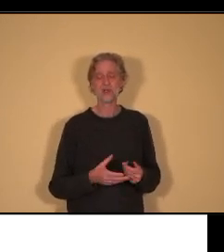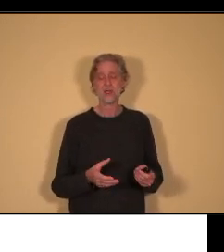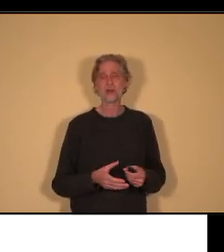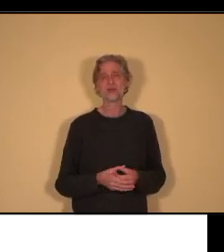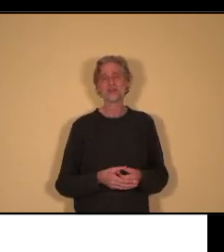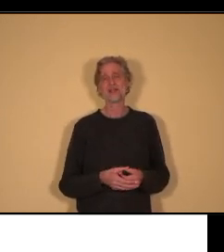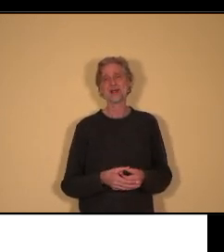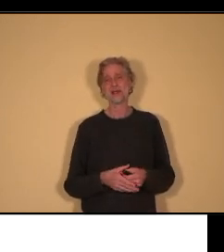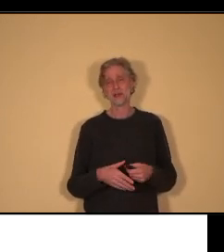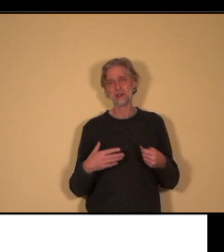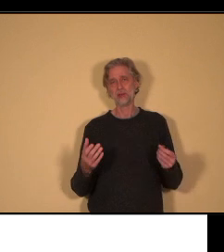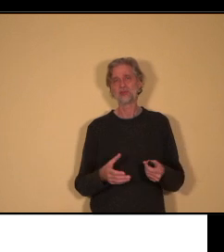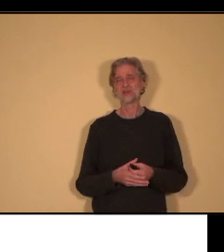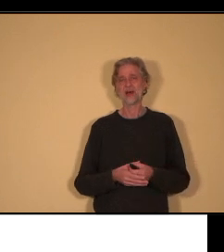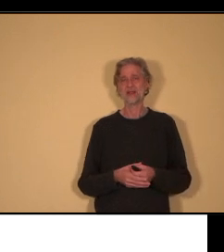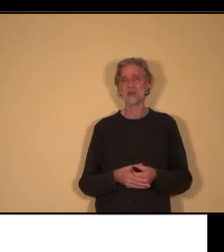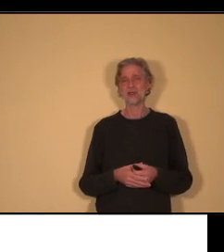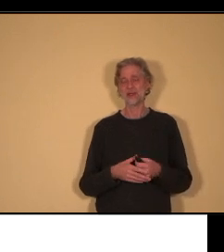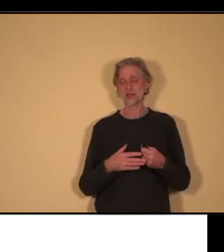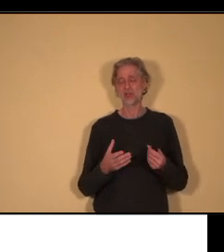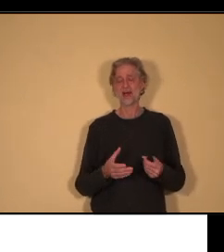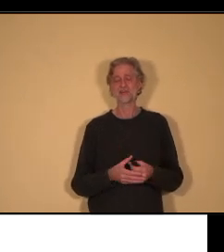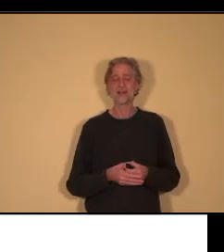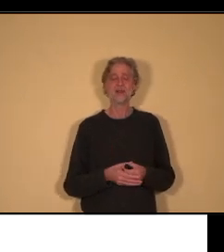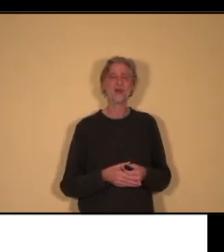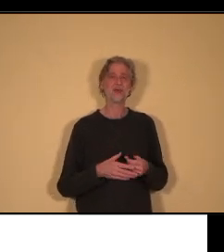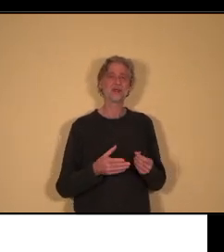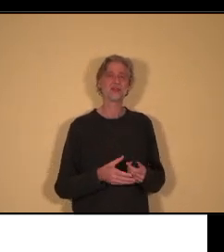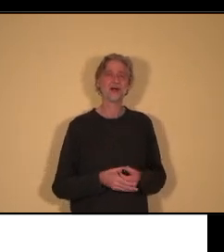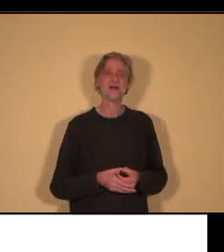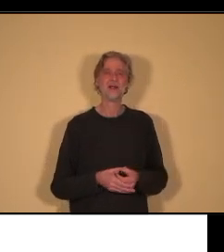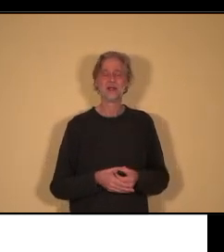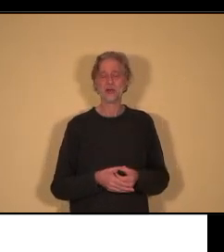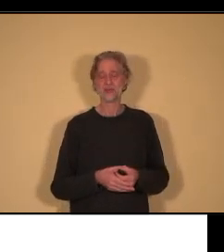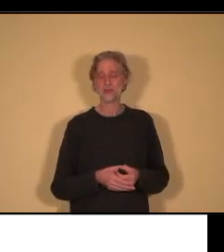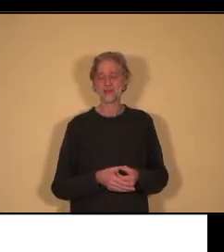Meerestemperatur. Und das war der in jüngster Zeit aufgetretene stärkste El Niño-Effekt. Das war